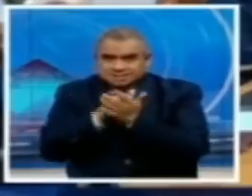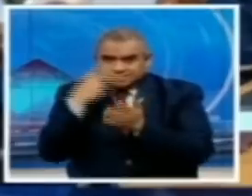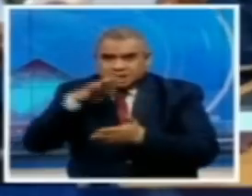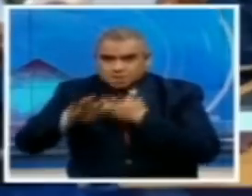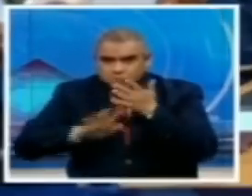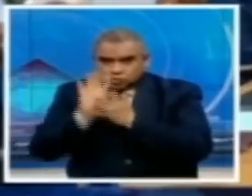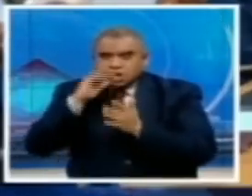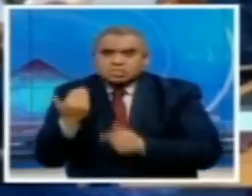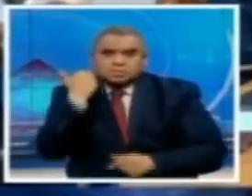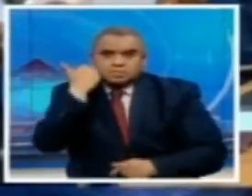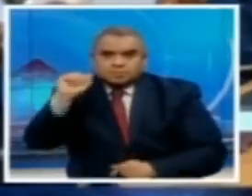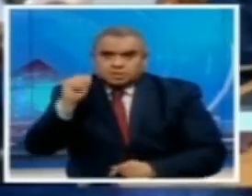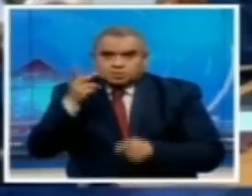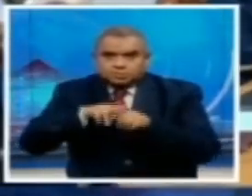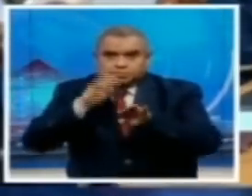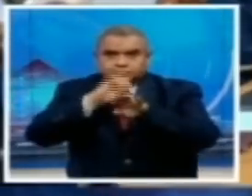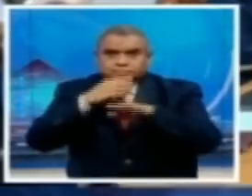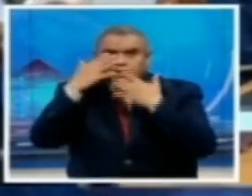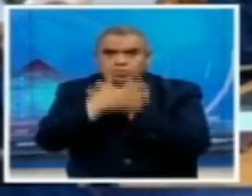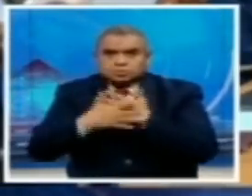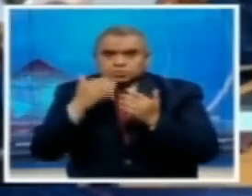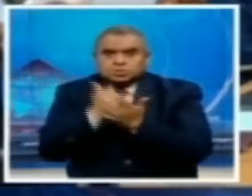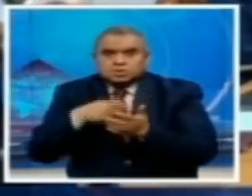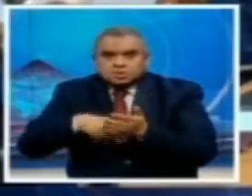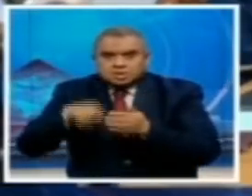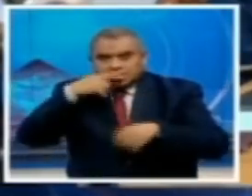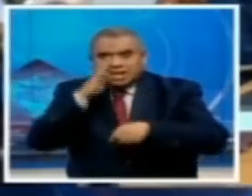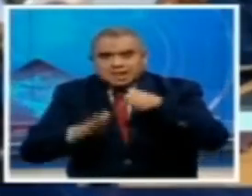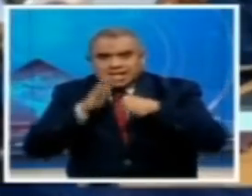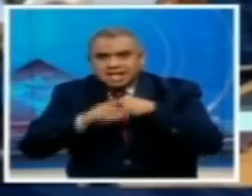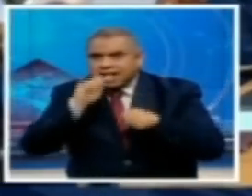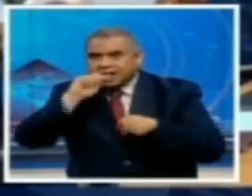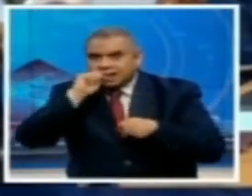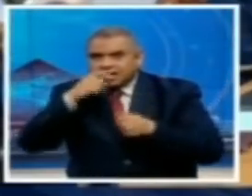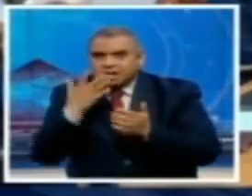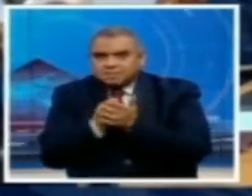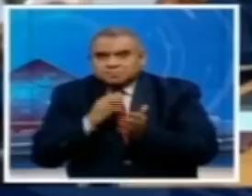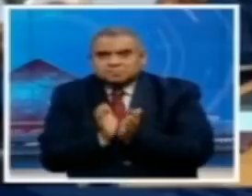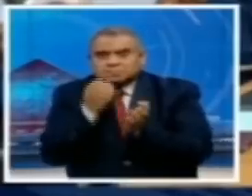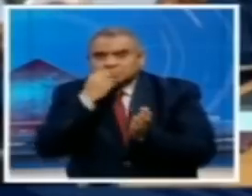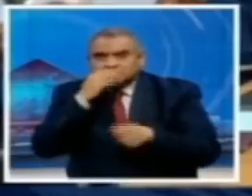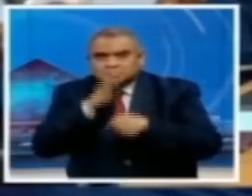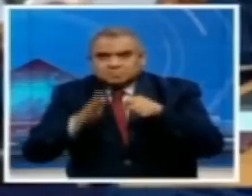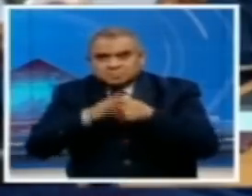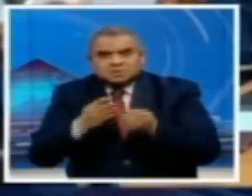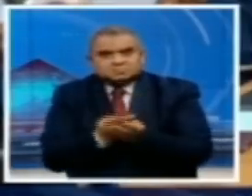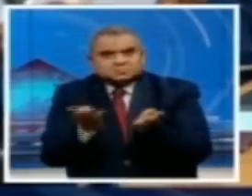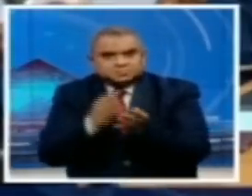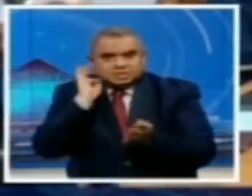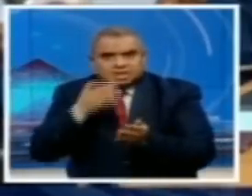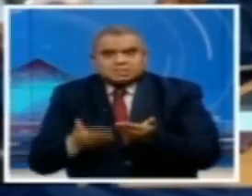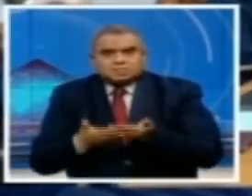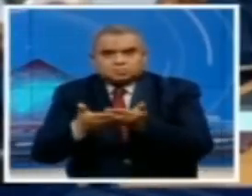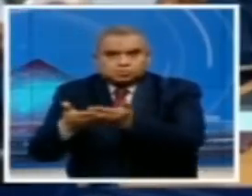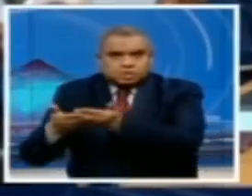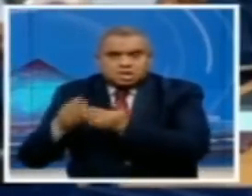الهيئة. كما وجه سيادته بدعم مشروعات صكوك الأضاحي والإطعام لتعظيم عوائدها الاجتماعية في خدمة